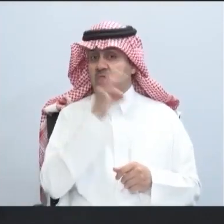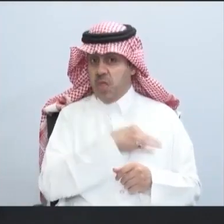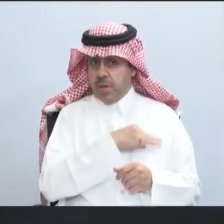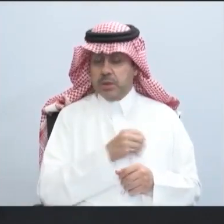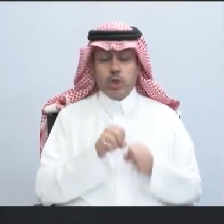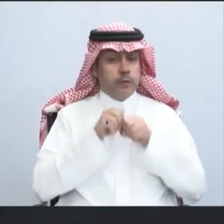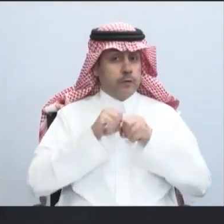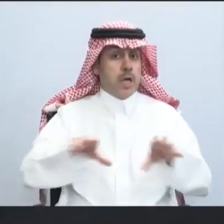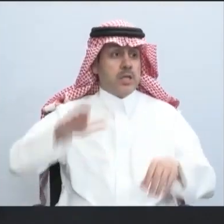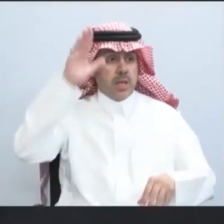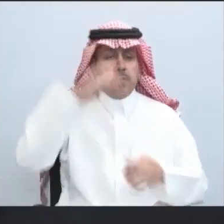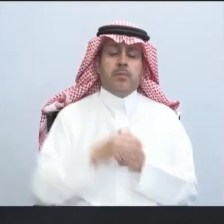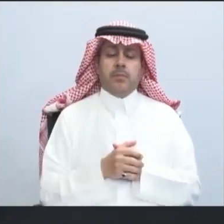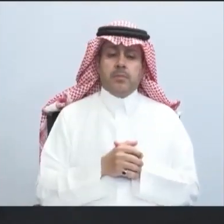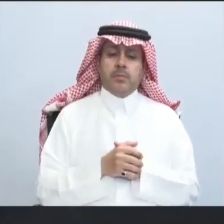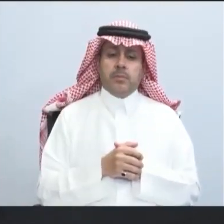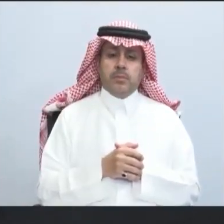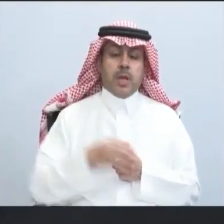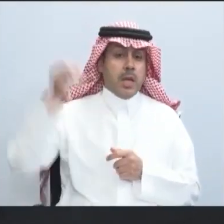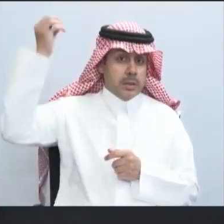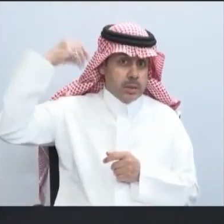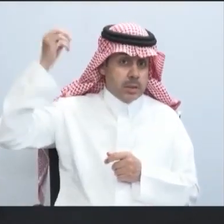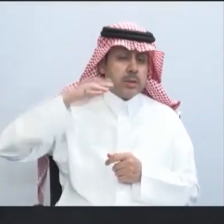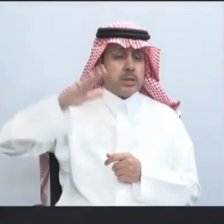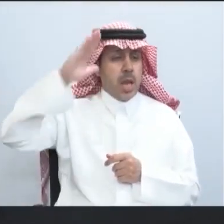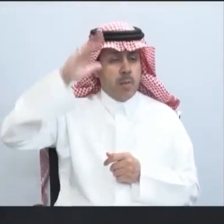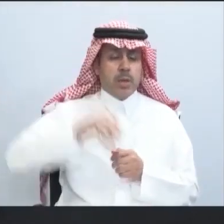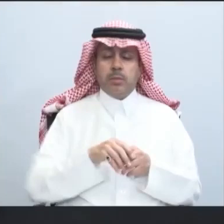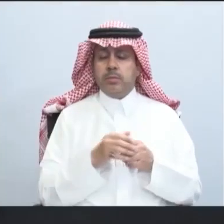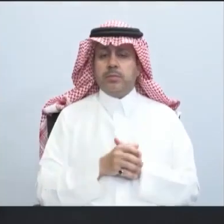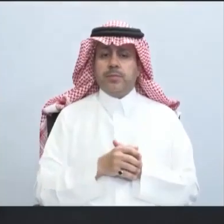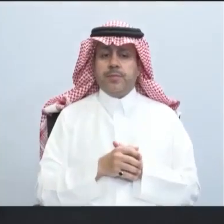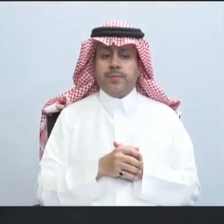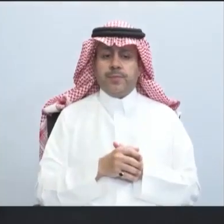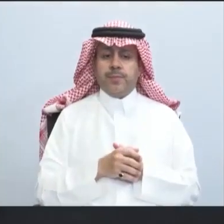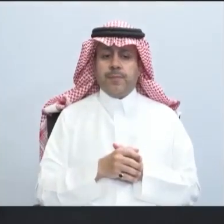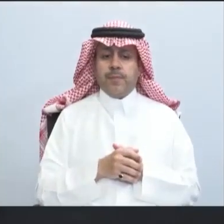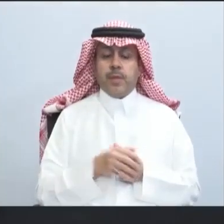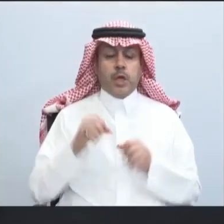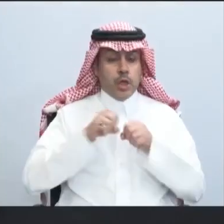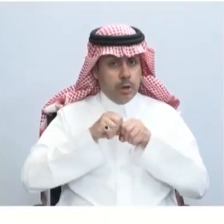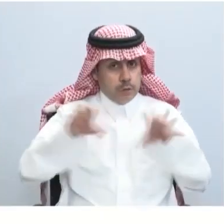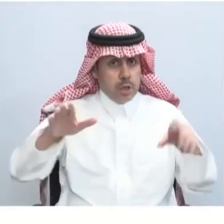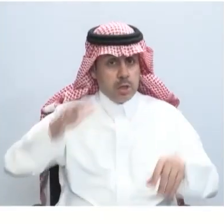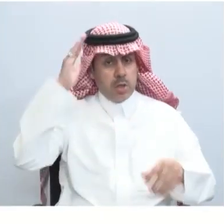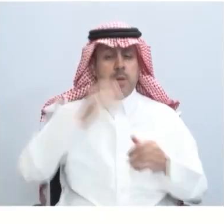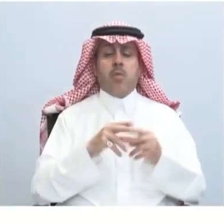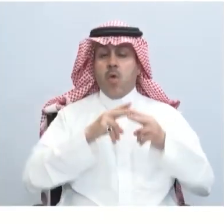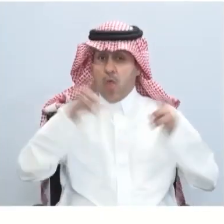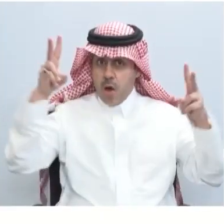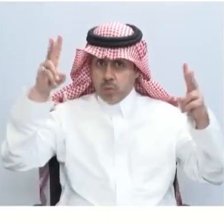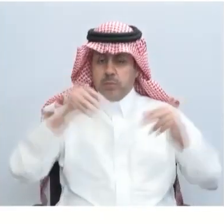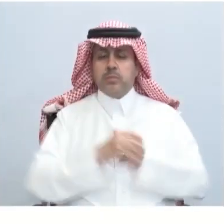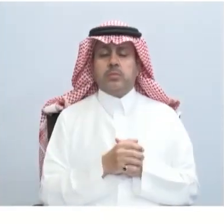السلام ما هي حسنات قول السلام عليكم باذن الله تعالى اذا افشاء السلام واظهاره